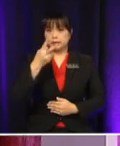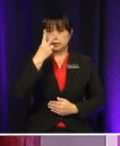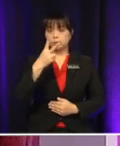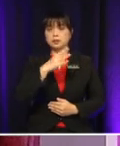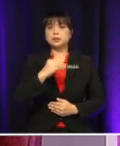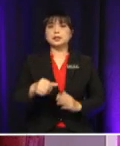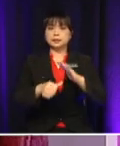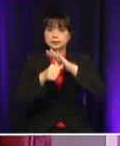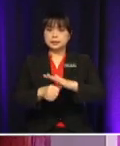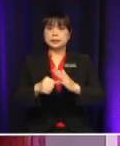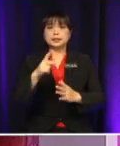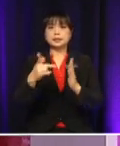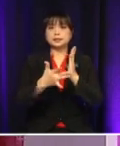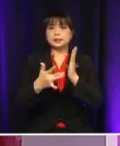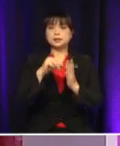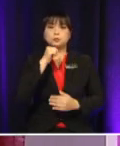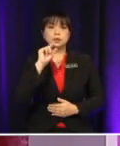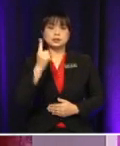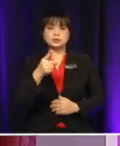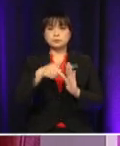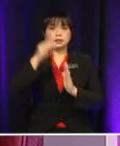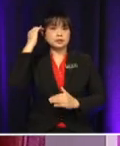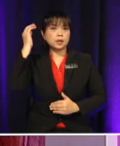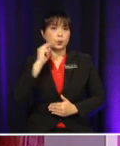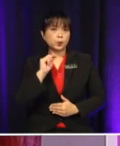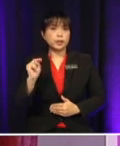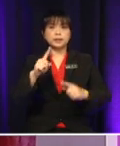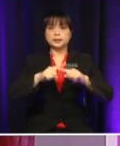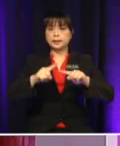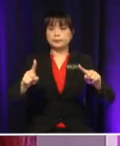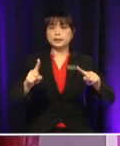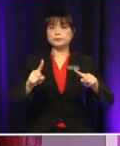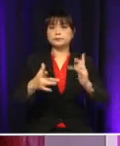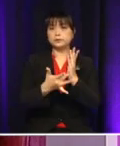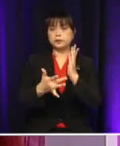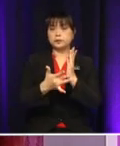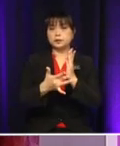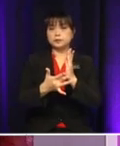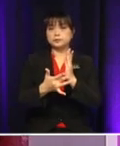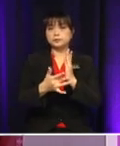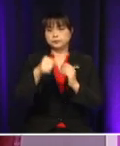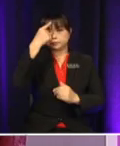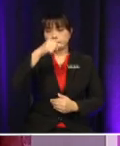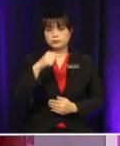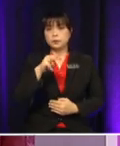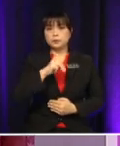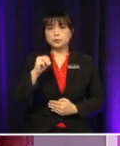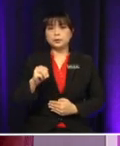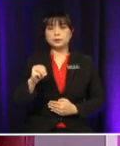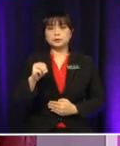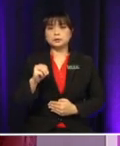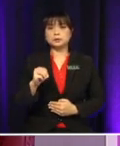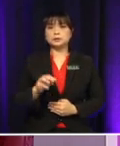tekankan teknik Ini bukan saja pengetahuan ya tetapi juga teknik-teknik ini untuk murid-murid kita